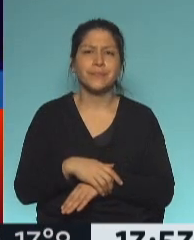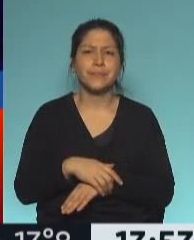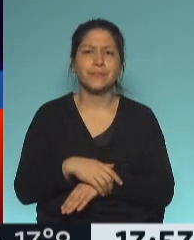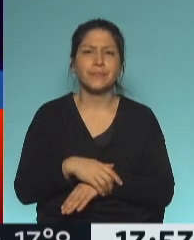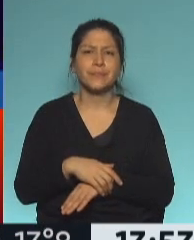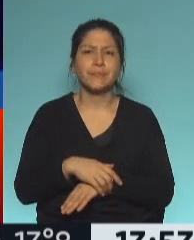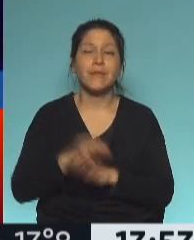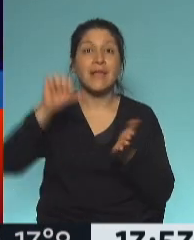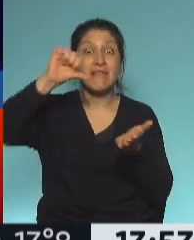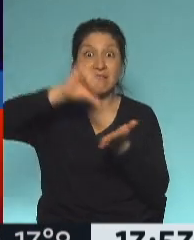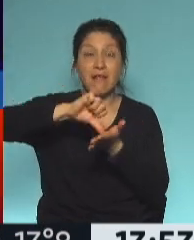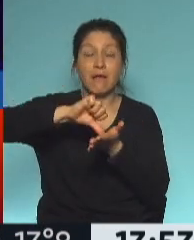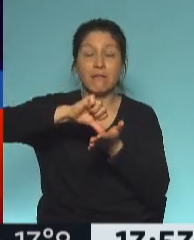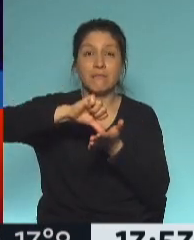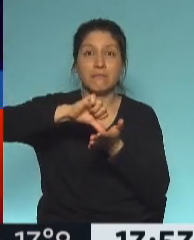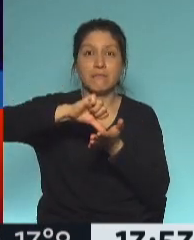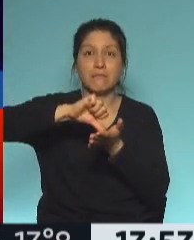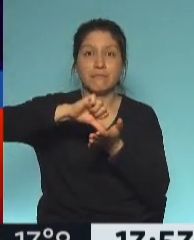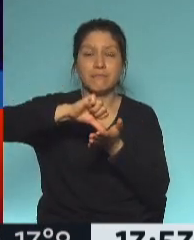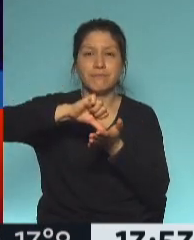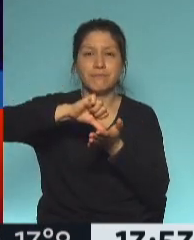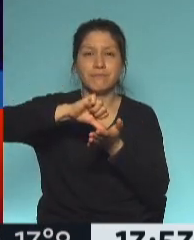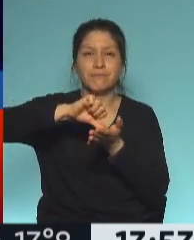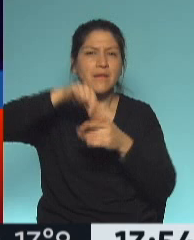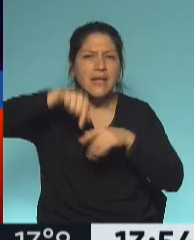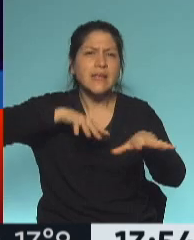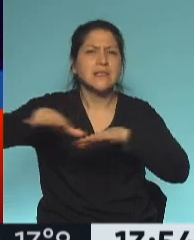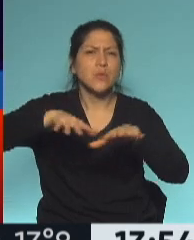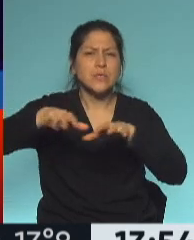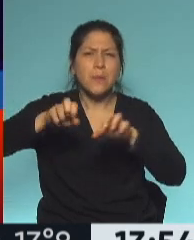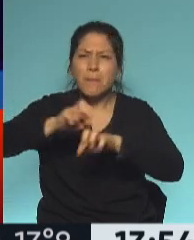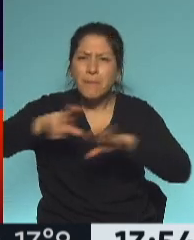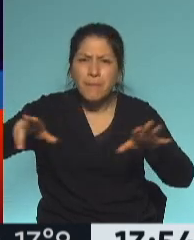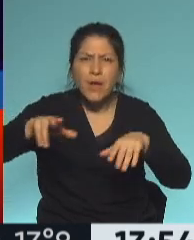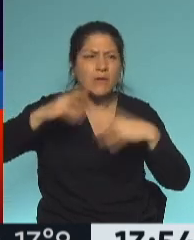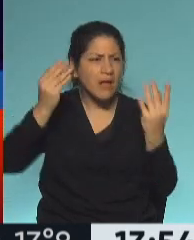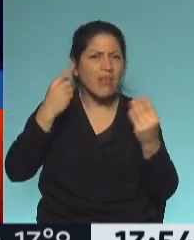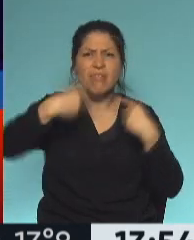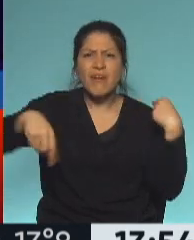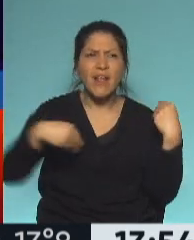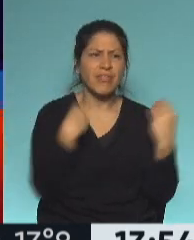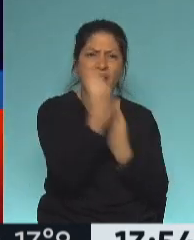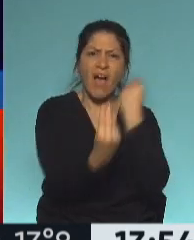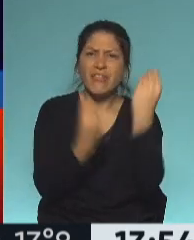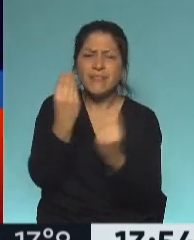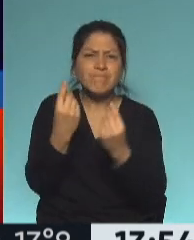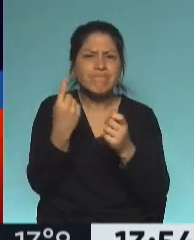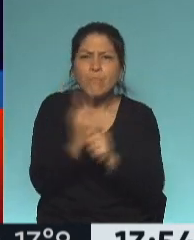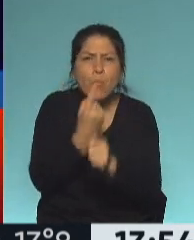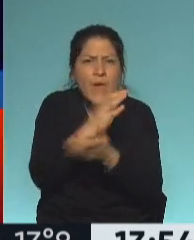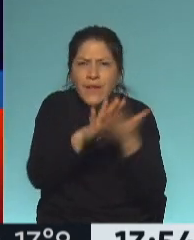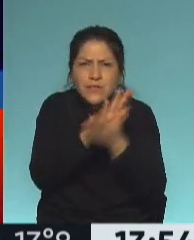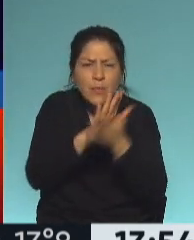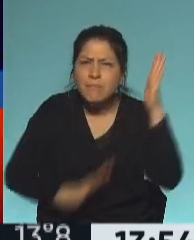این ثبت نام اقدام بکنم این بود که احساس کردم شرایط ایران به نحوی است که کسانی که در این